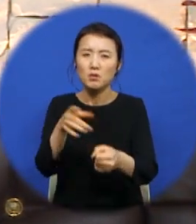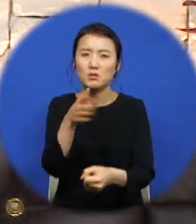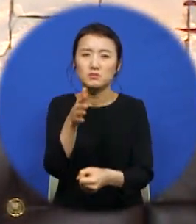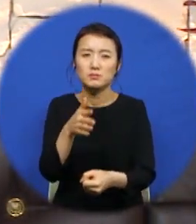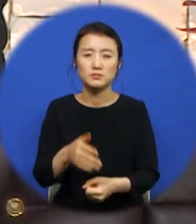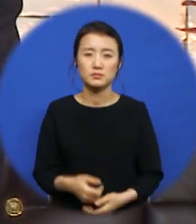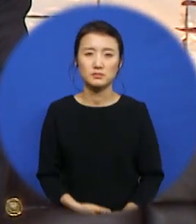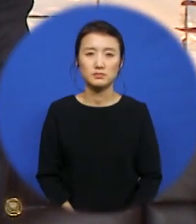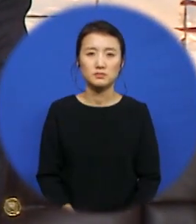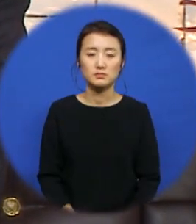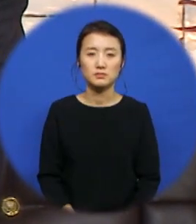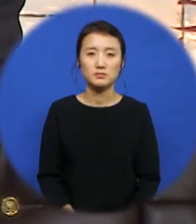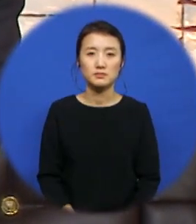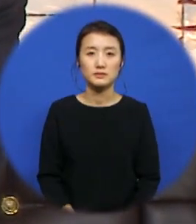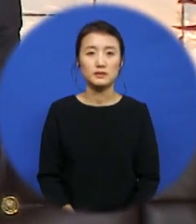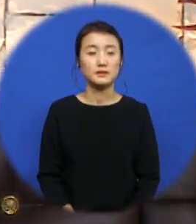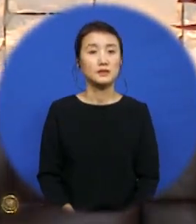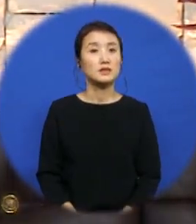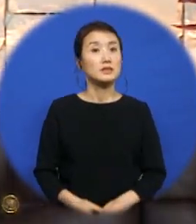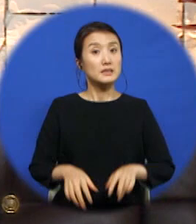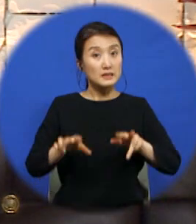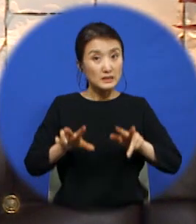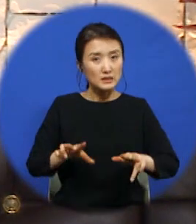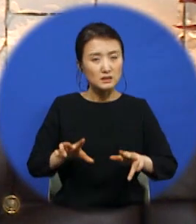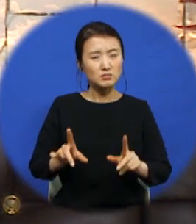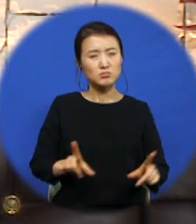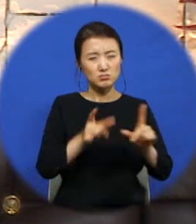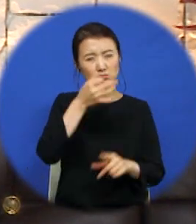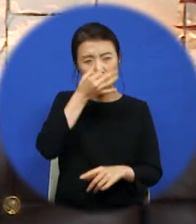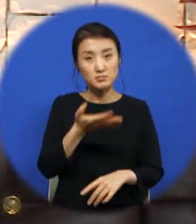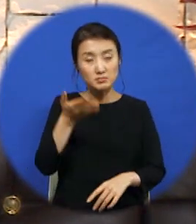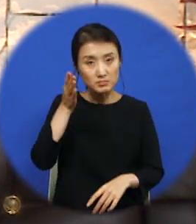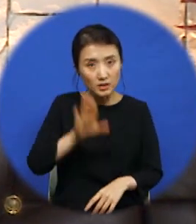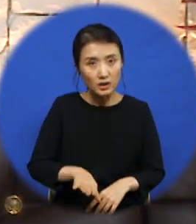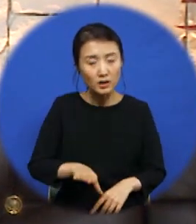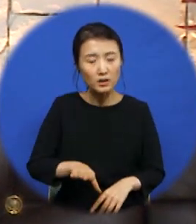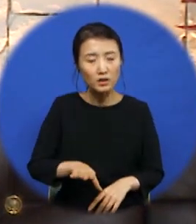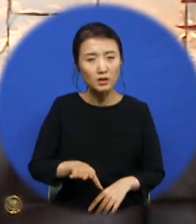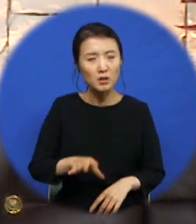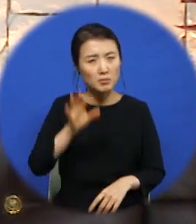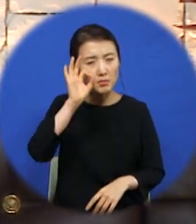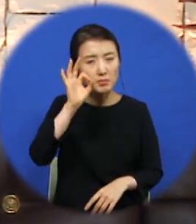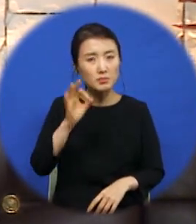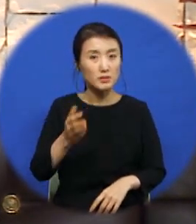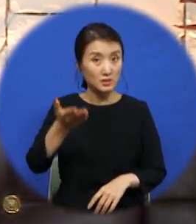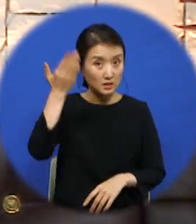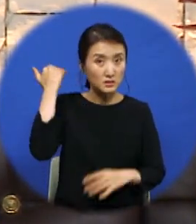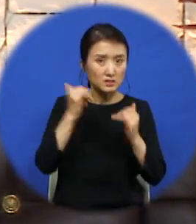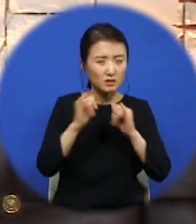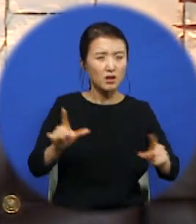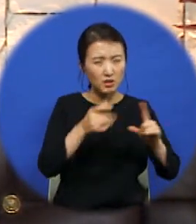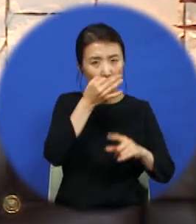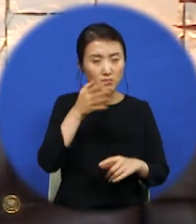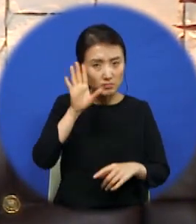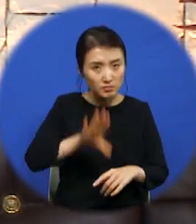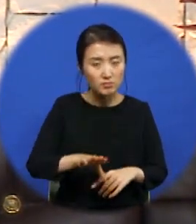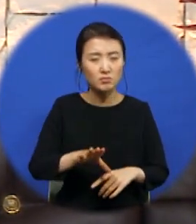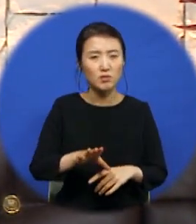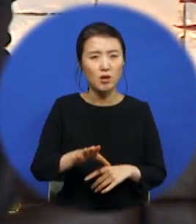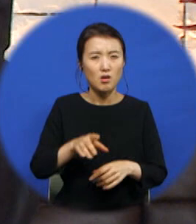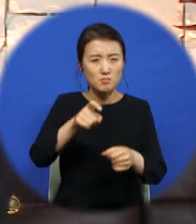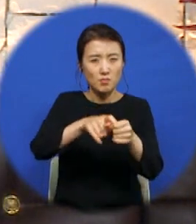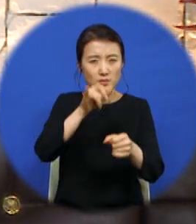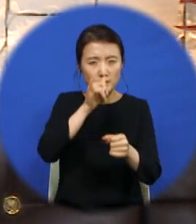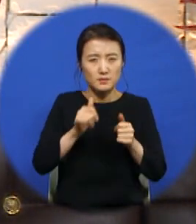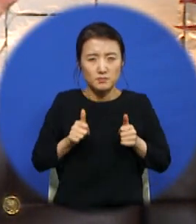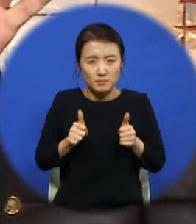지금이 힘들어도 우리 아버지 세대는 목표가 있었지 않습니까 가난으로 부터 탈피 2기 있었기 때문에 열심히 뛴 거거든요 사람은